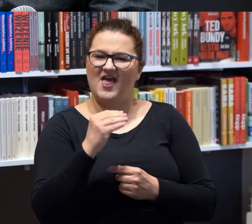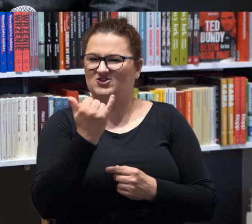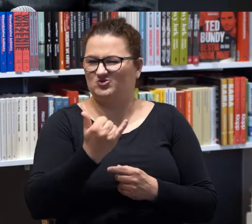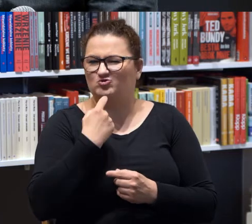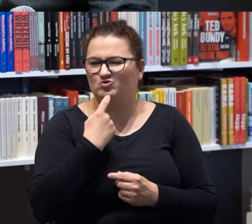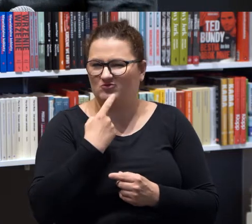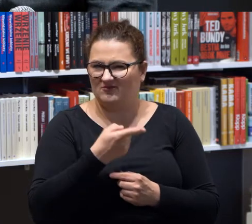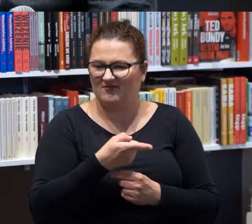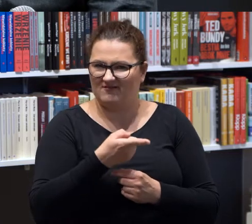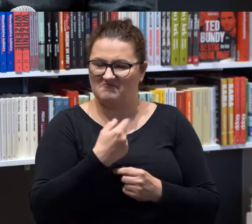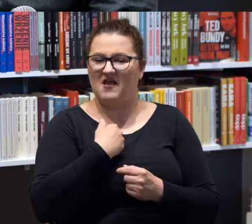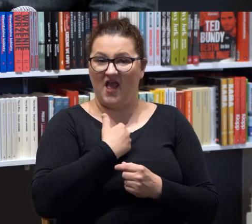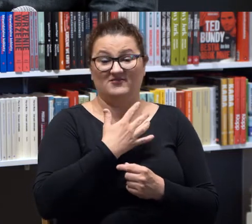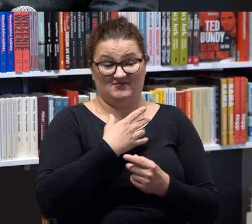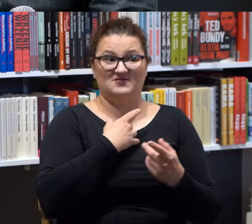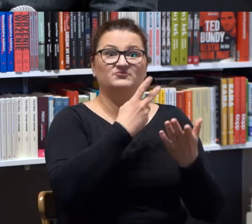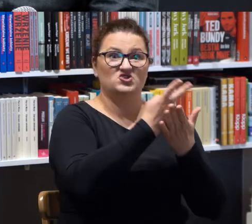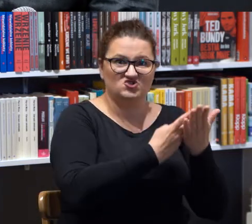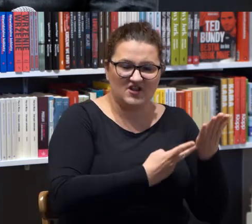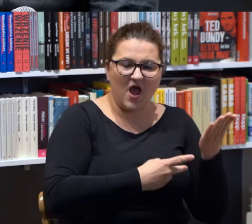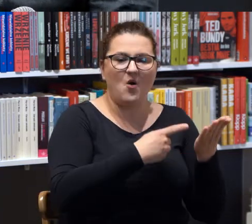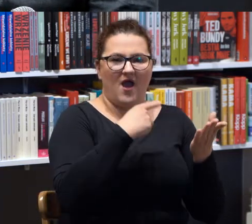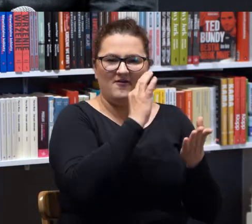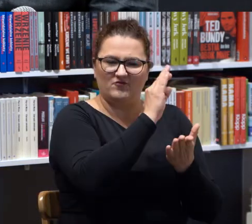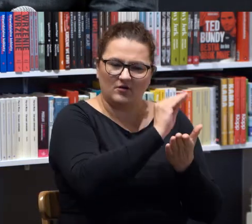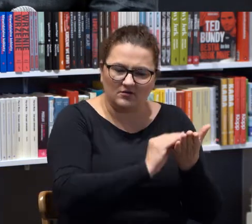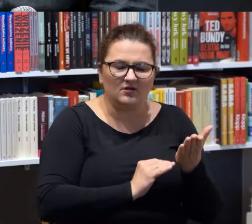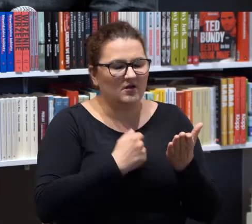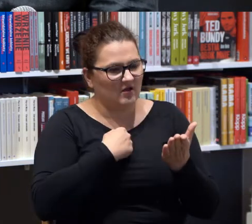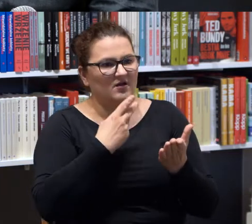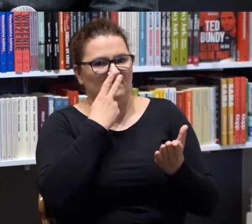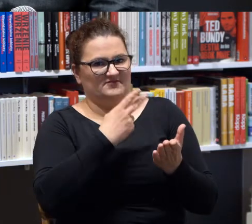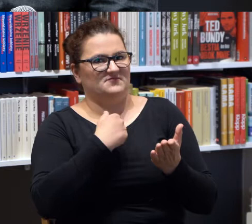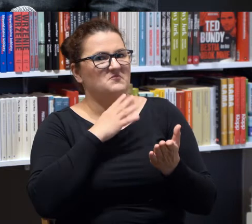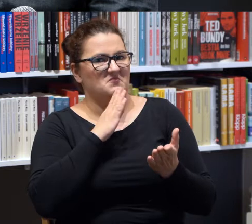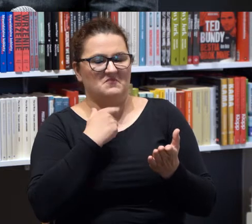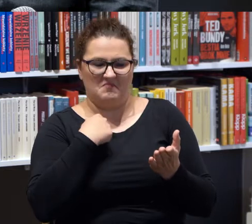się jak to wyrodne dziecko poczułam, przeczytawszy to i pomyślałam sobie właśnie,